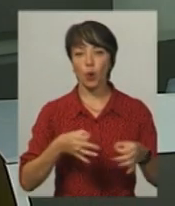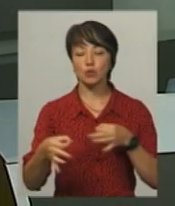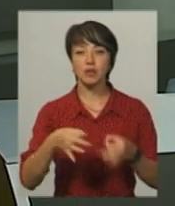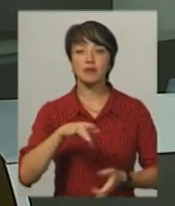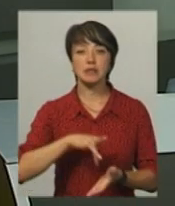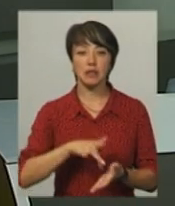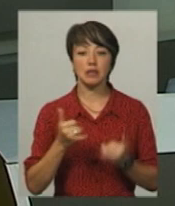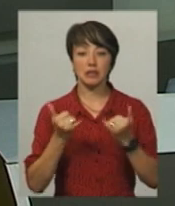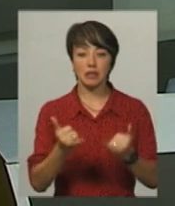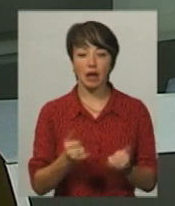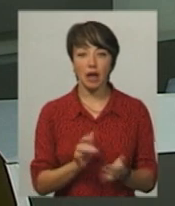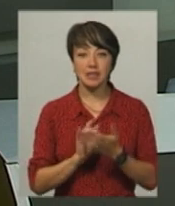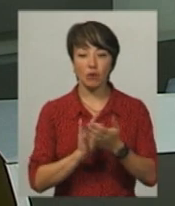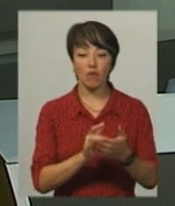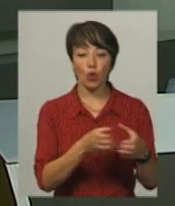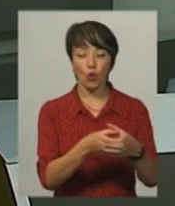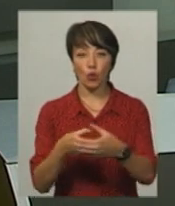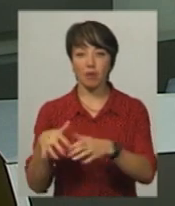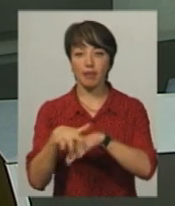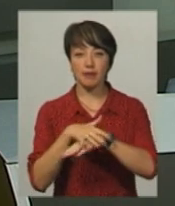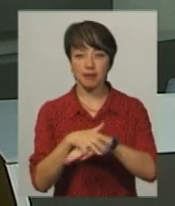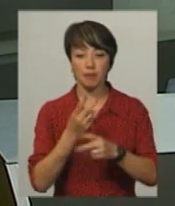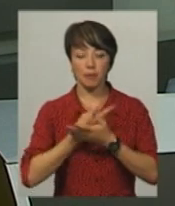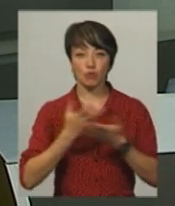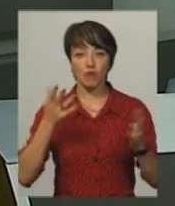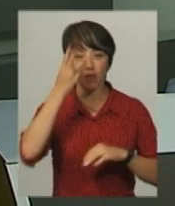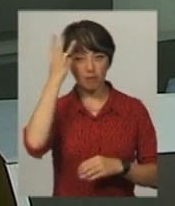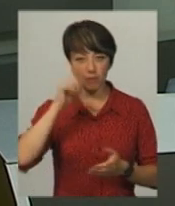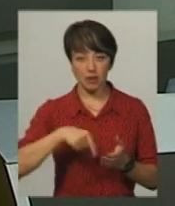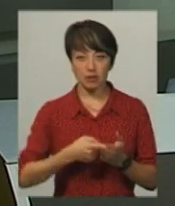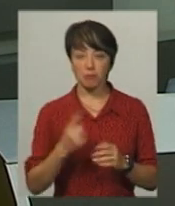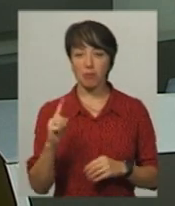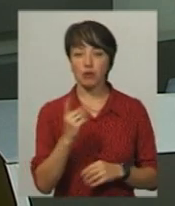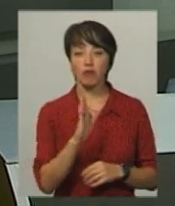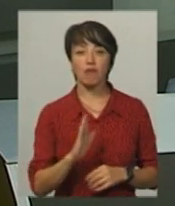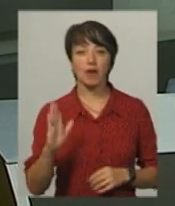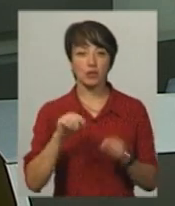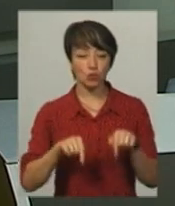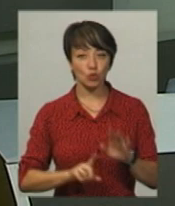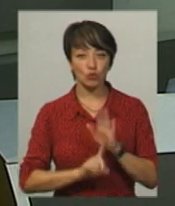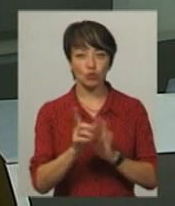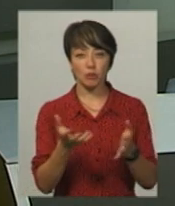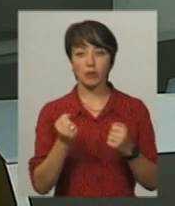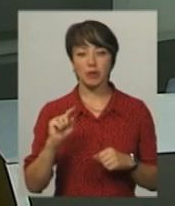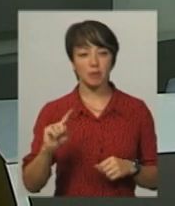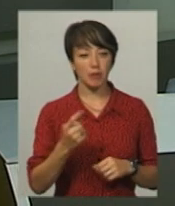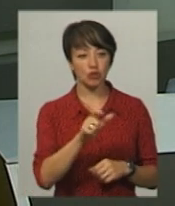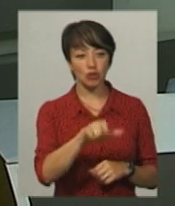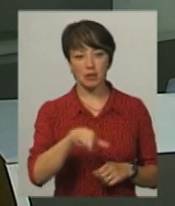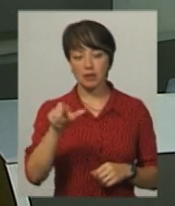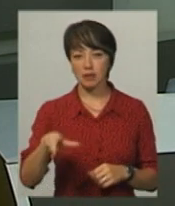Інформаційно-консультативний центр для цільових груп населення сьогодні презентували у Хмельницькому. З 1 вересня тут розпочнуть приймати перших